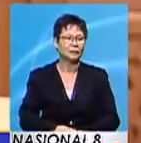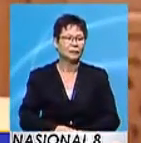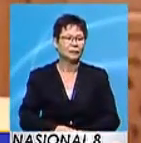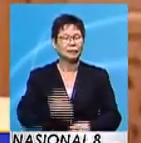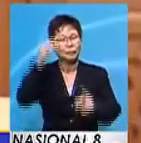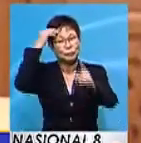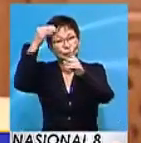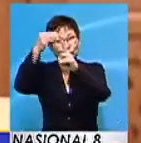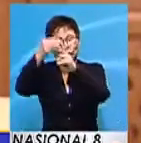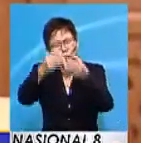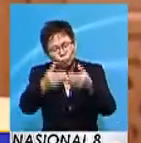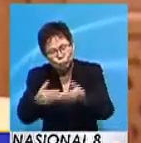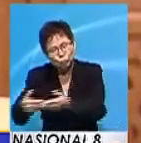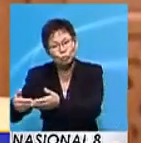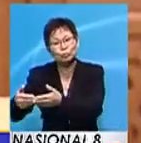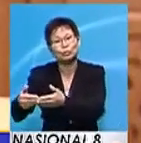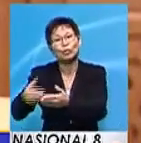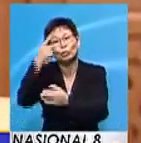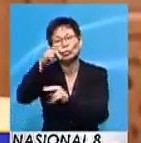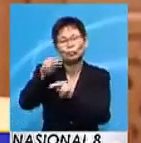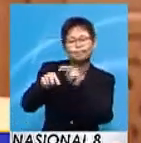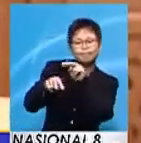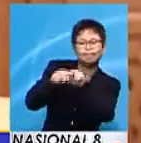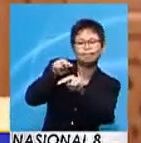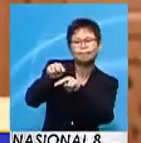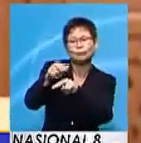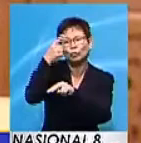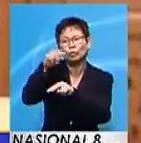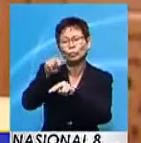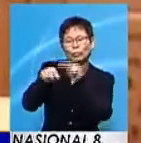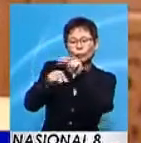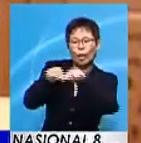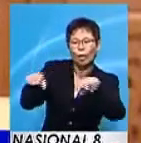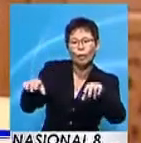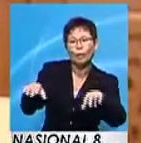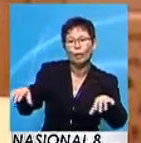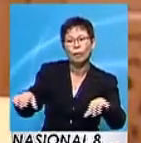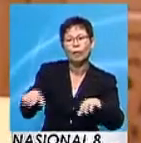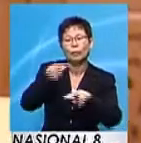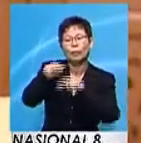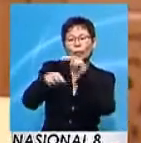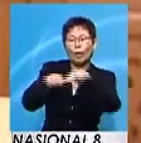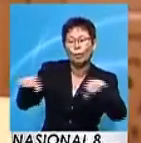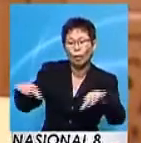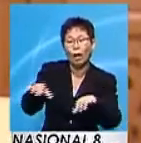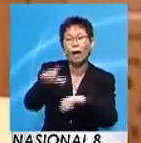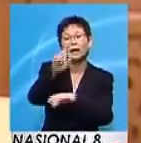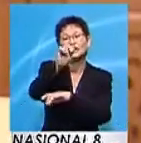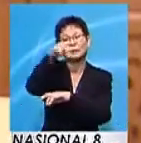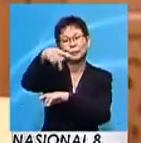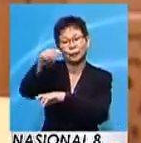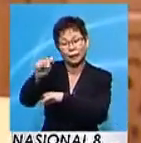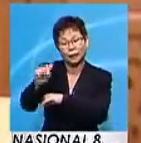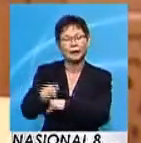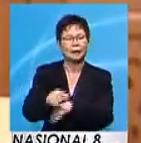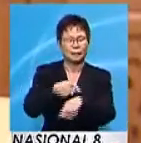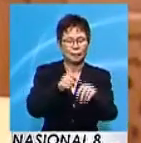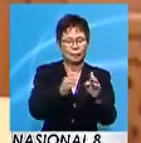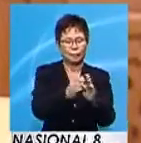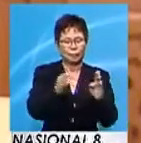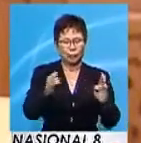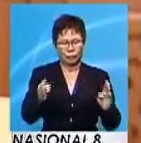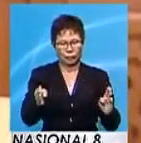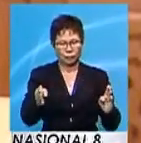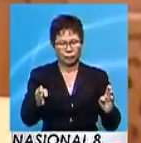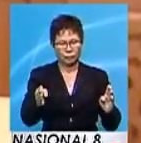diteruskan sebagai pemantauan untuk memantau pelaksanaan perjanjian tersebut, terutamanya semasa tempoh